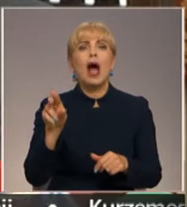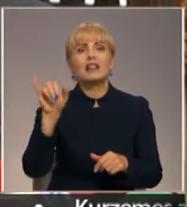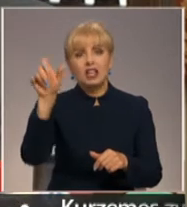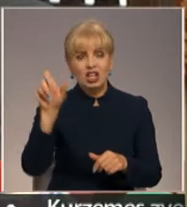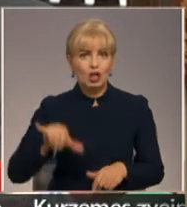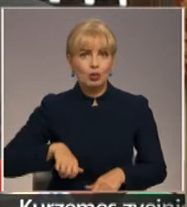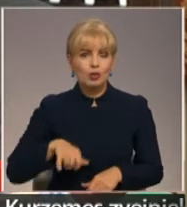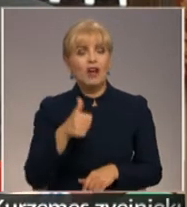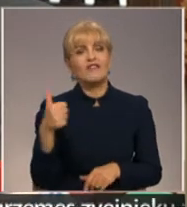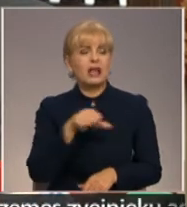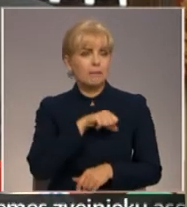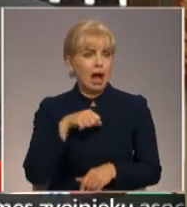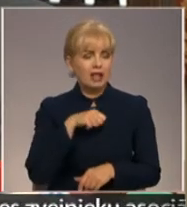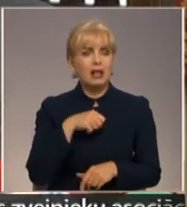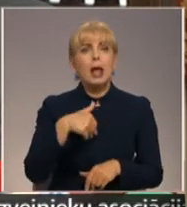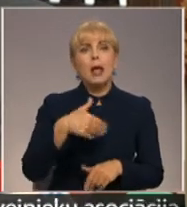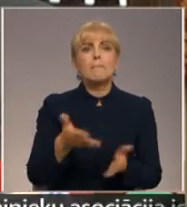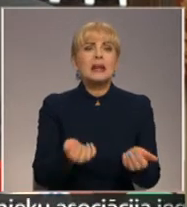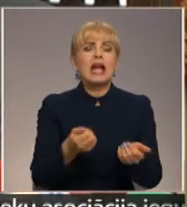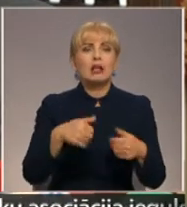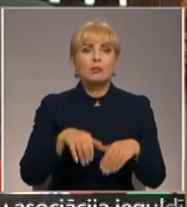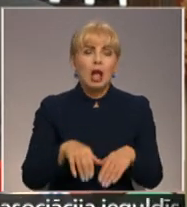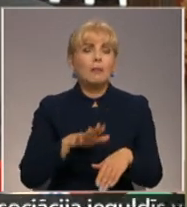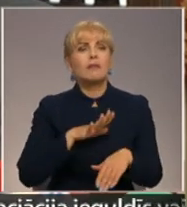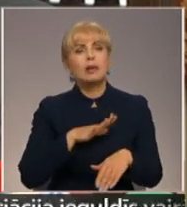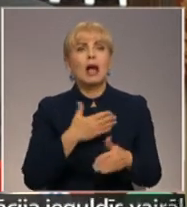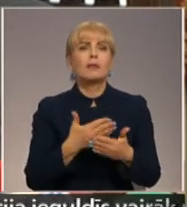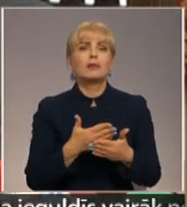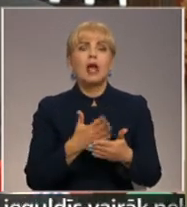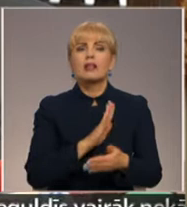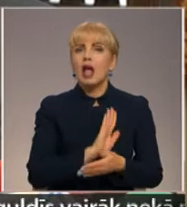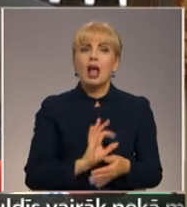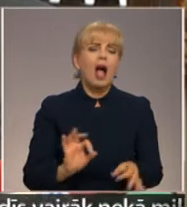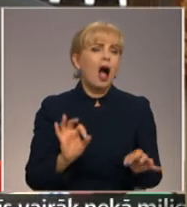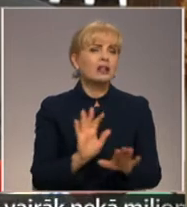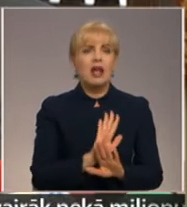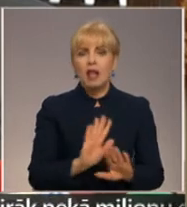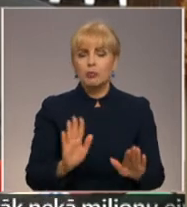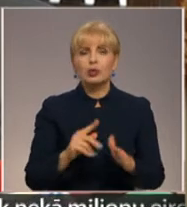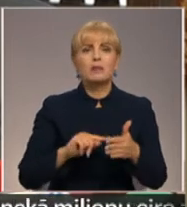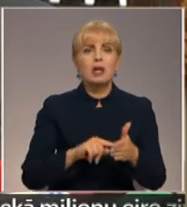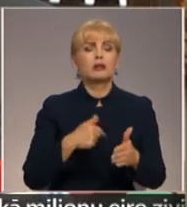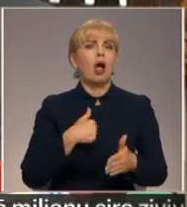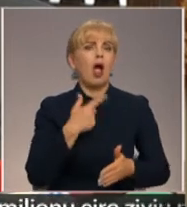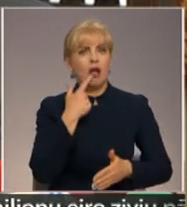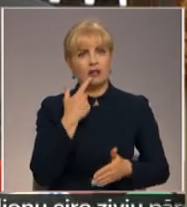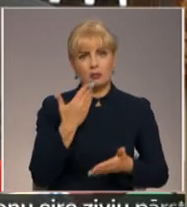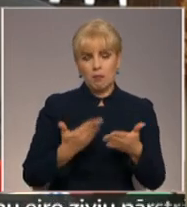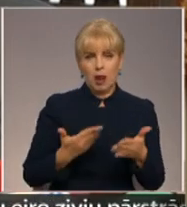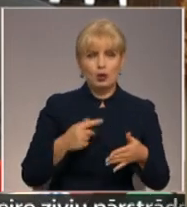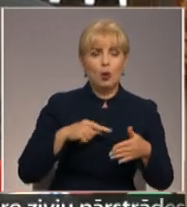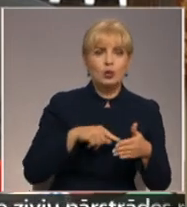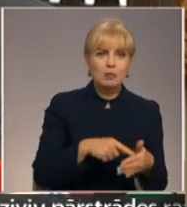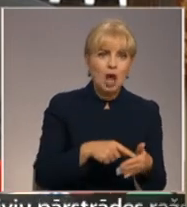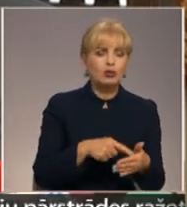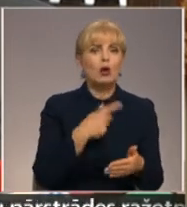lēmumu pieņēms viņa un nekāds spiediens, kā tas tika pasniegts medijos, kad es esmu mēģinājis uzspiest kaut